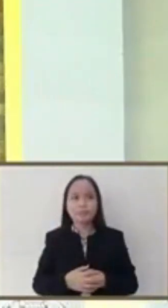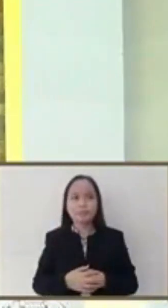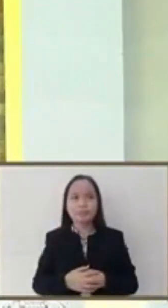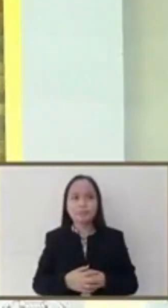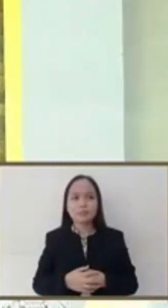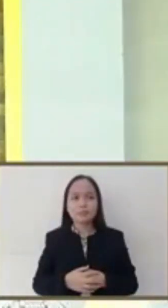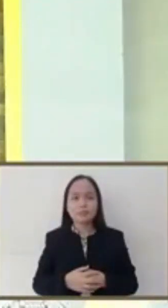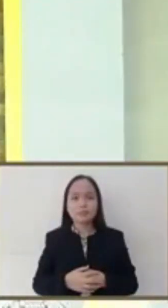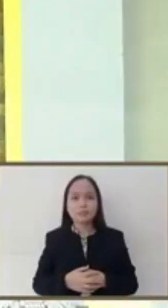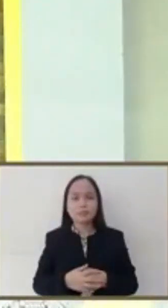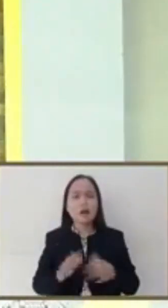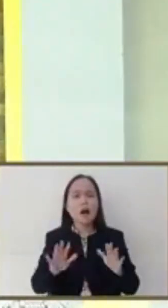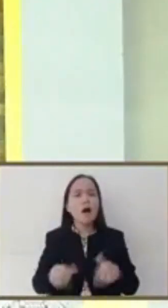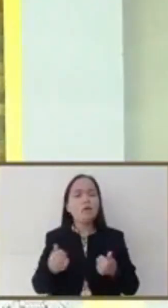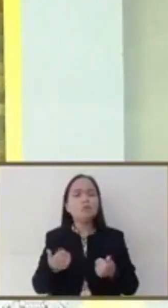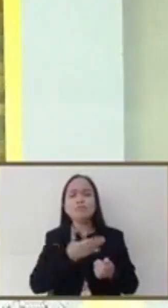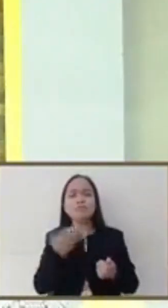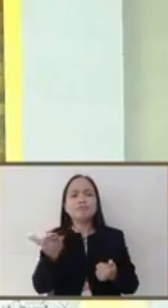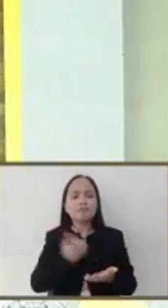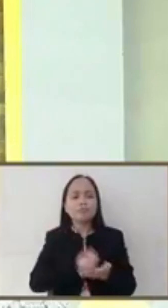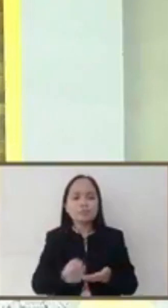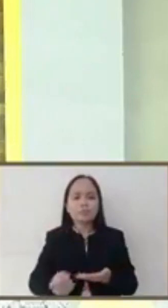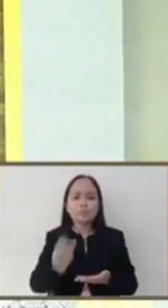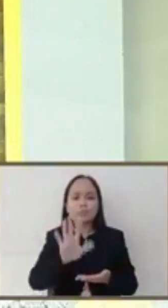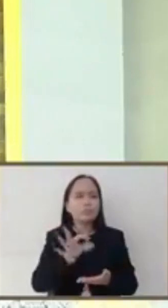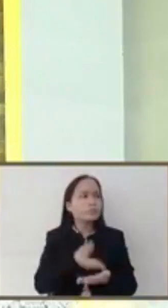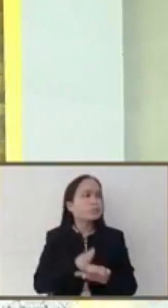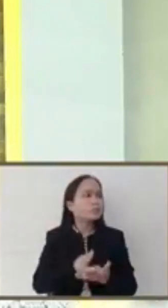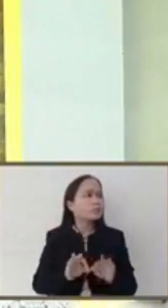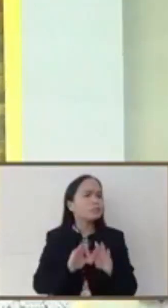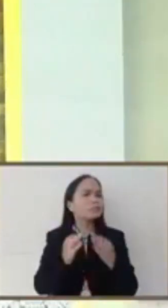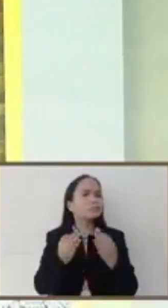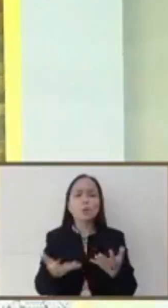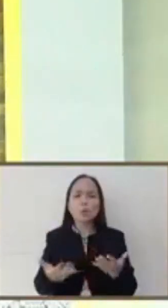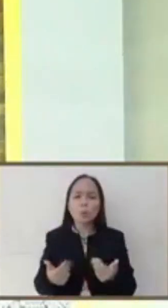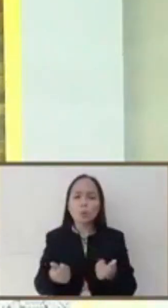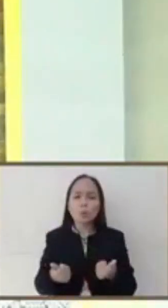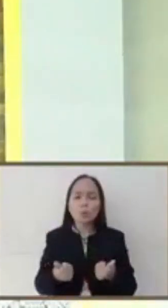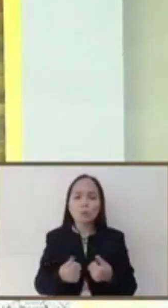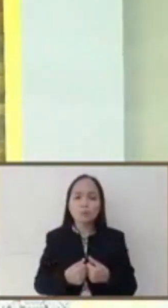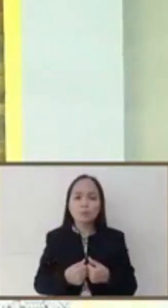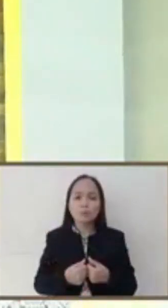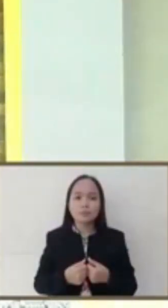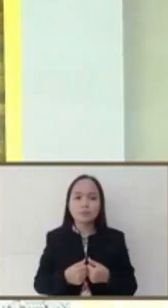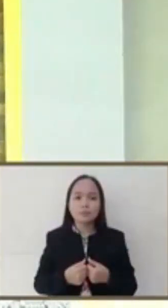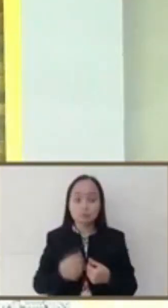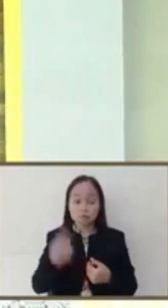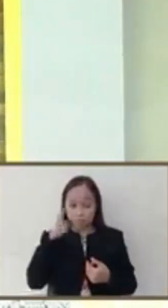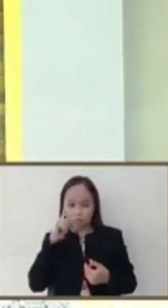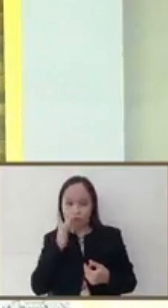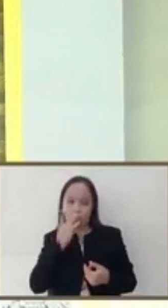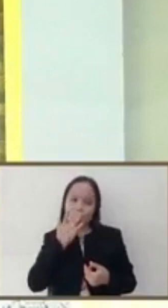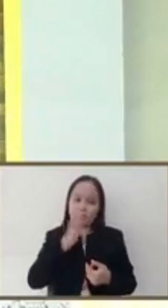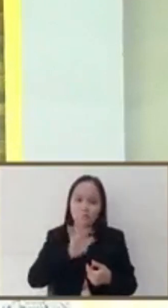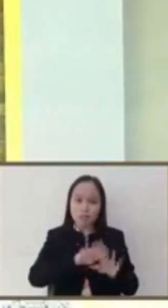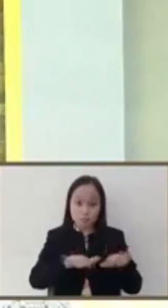question. How do you spend your money in your family? Para i-spoil yung anak mo?